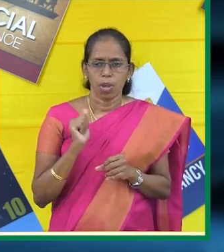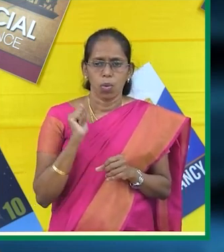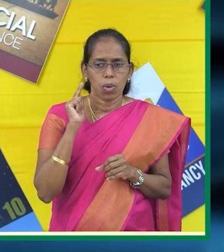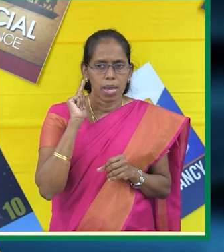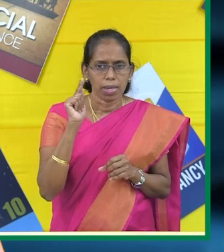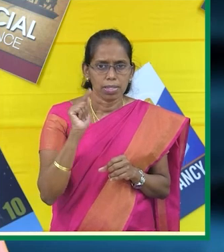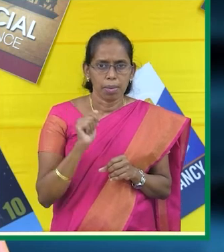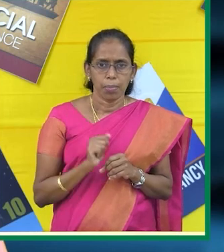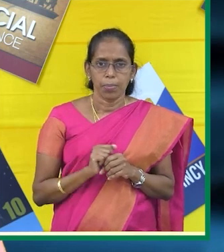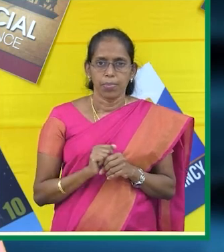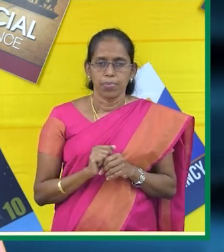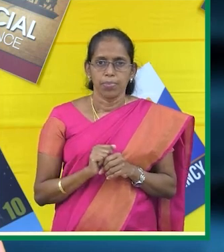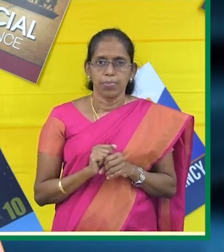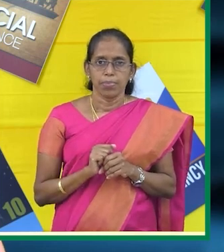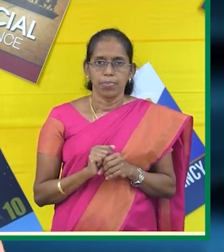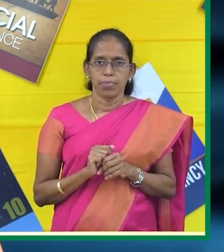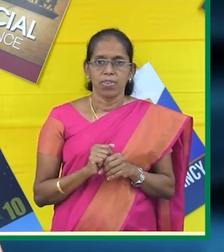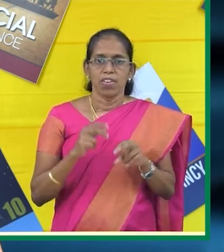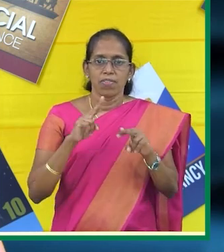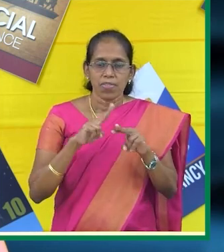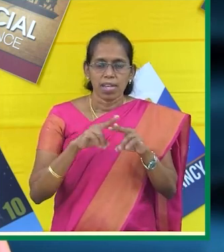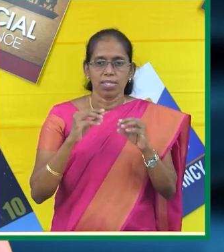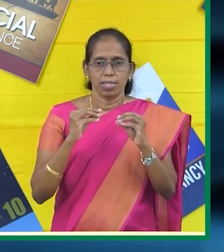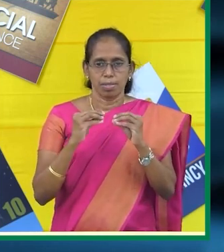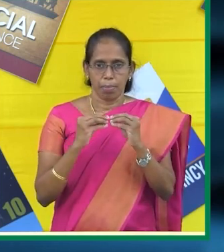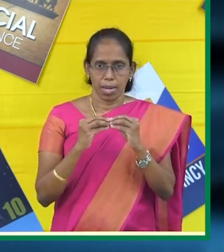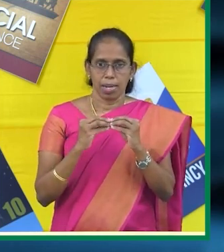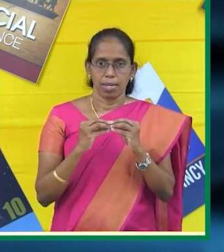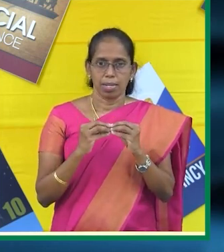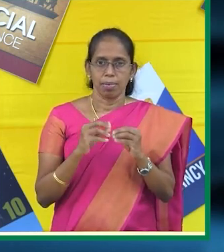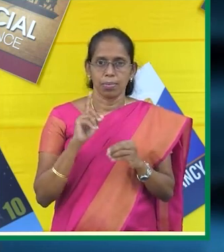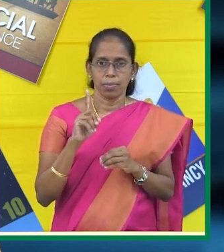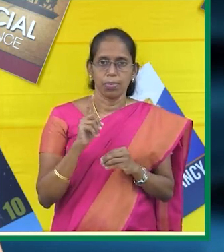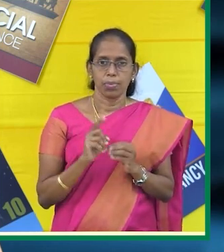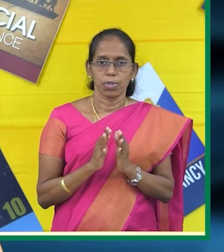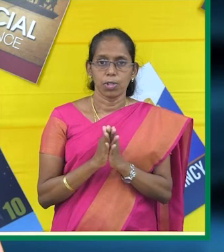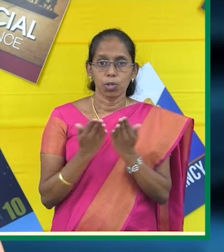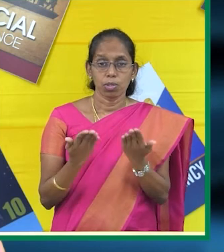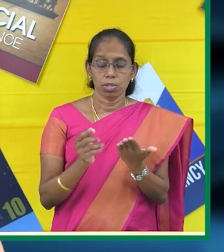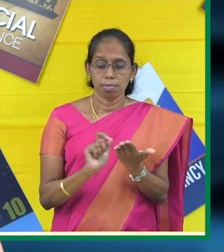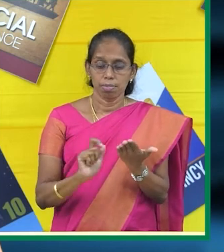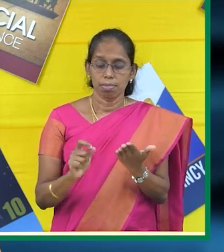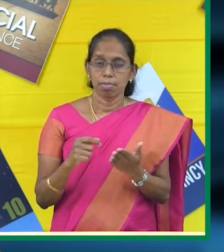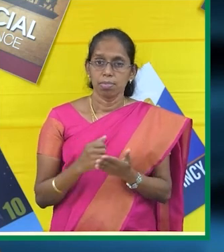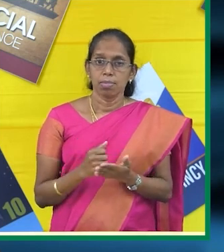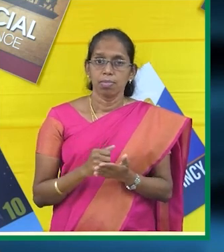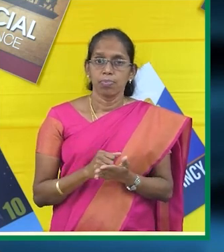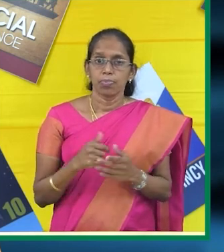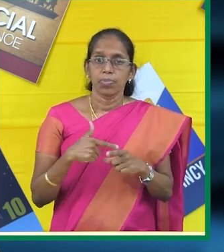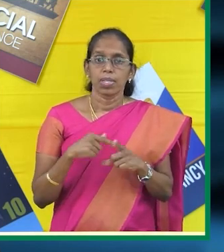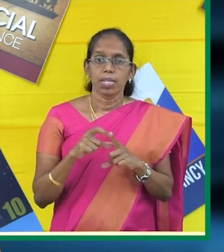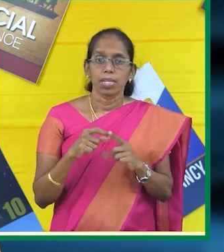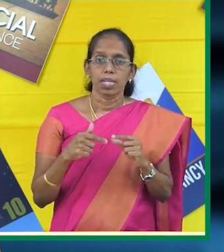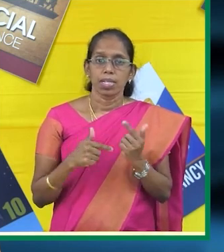மீண்டும் ஒரு முறை இதை சொல்லுகிற பொழுது, ஃப்ரான்சிஸ் பெனட் என்கிறவர் ஒரு பத்திரிகையினுடைய எடிட்டர். ஹீ இஸ் த எடிட்டர் ஆஃப்